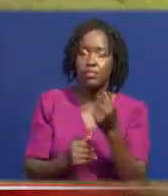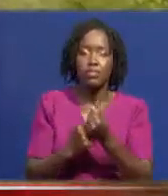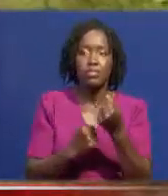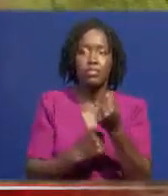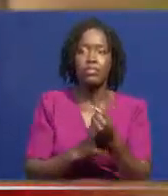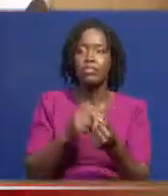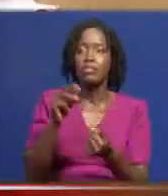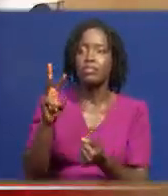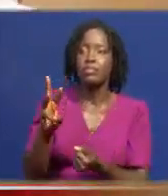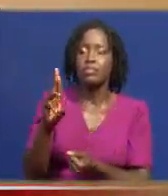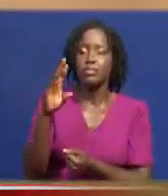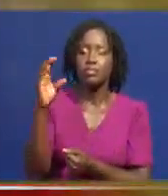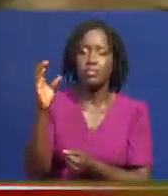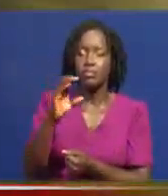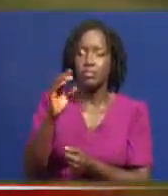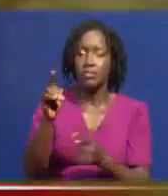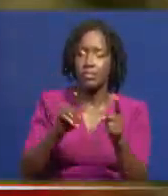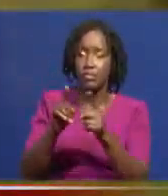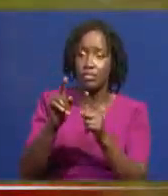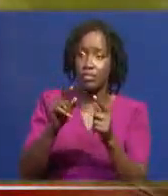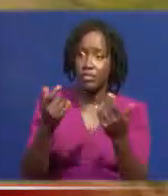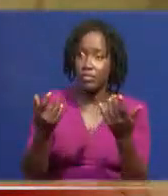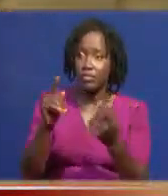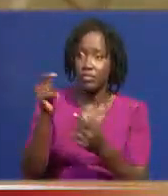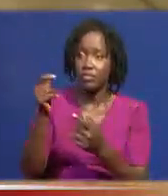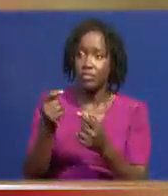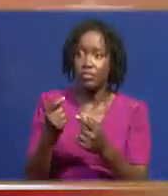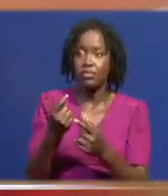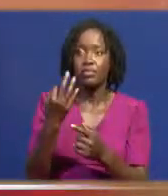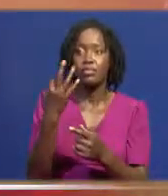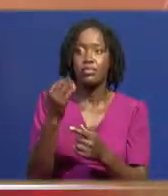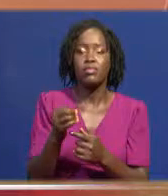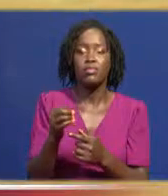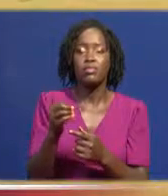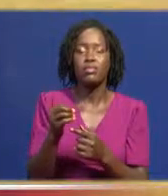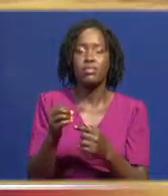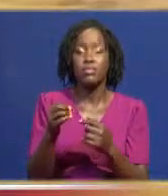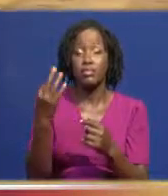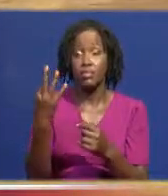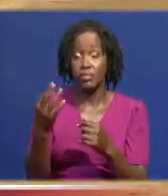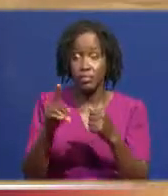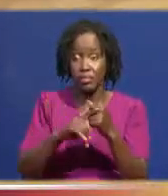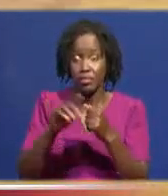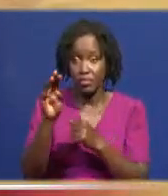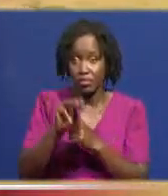hayo ya WRC Safari Rally Kenya kwa kima cha shilingi milioni 36.